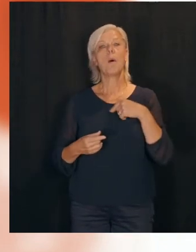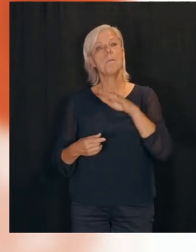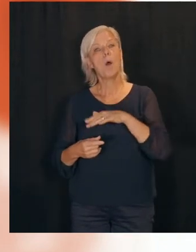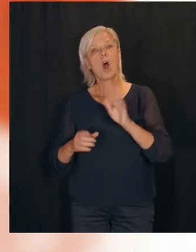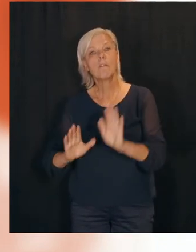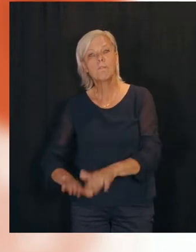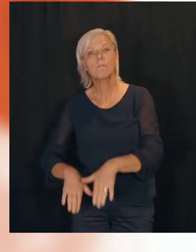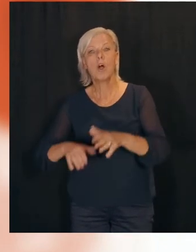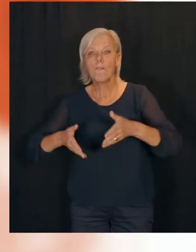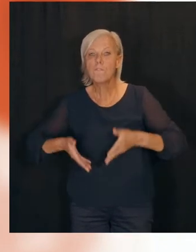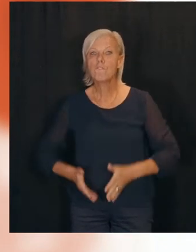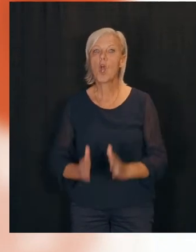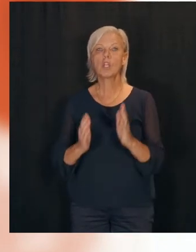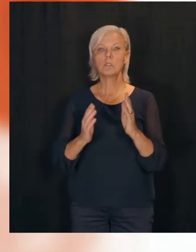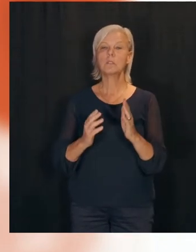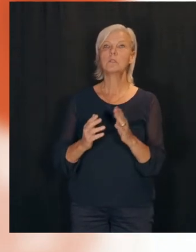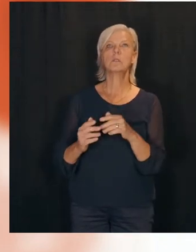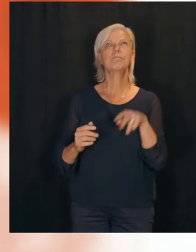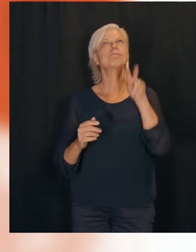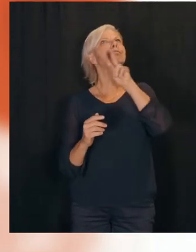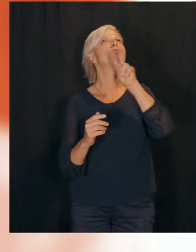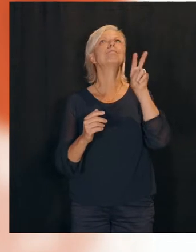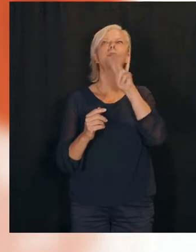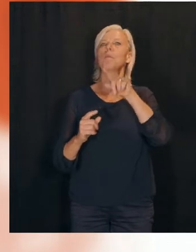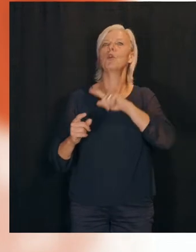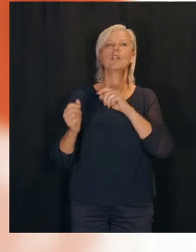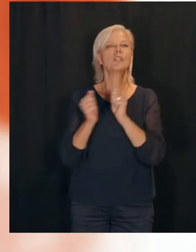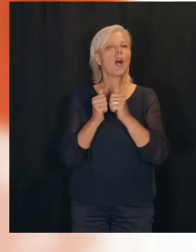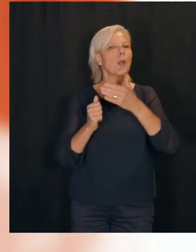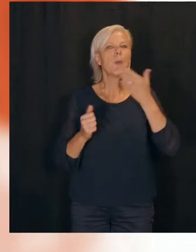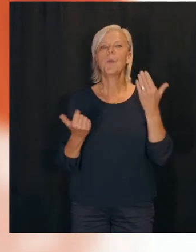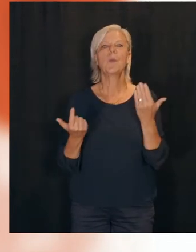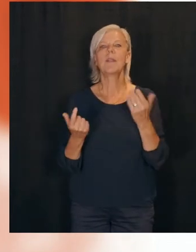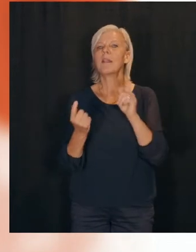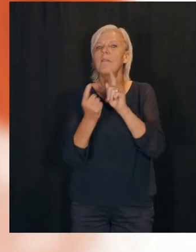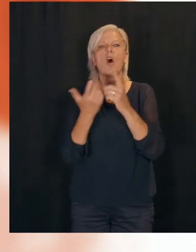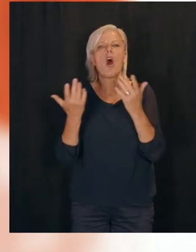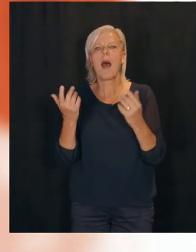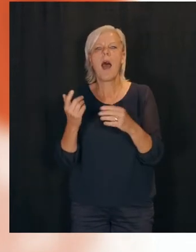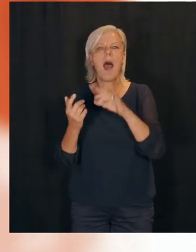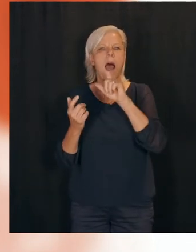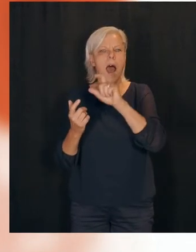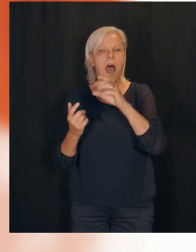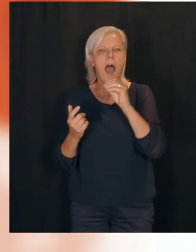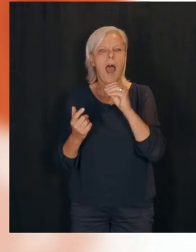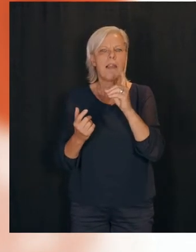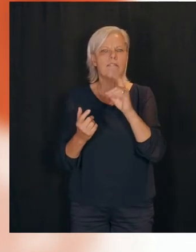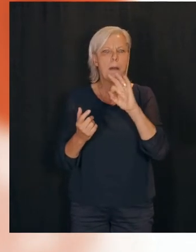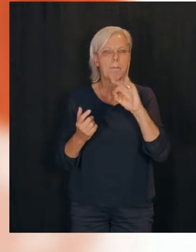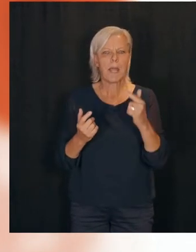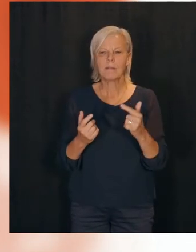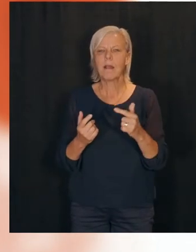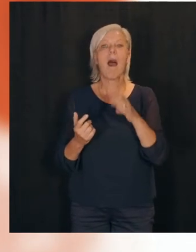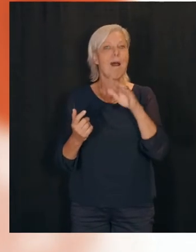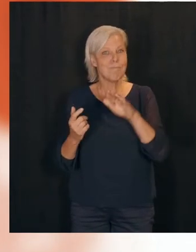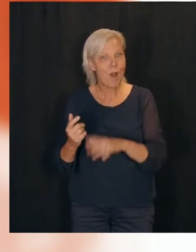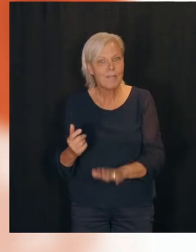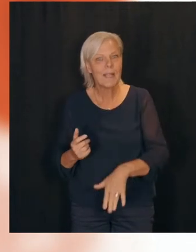i samhället som det inte har träffat på än. Till exempel alfabetet. Men efterhand som barnet växer upp så lär